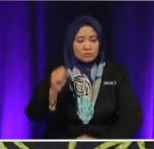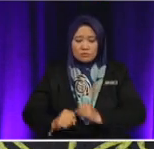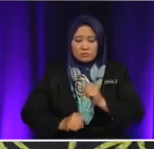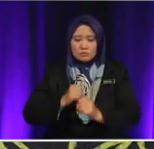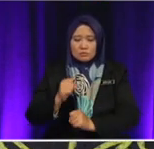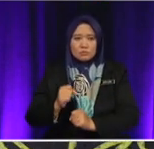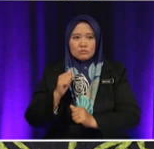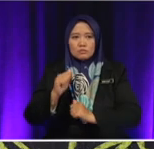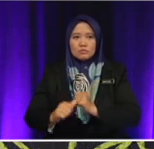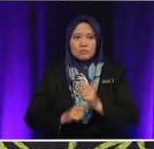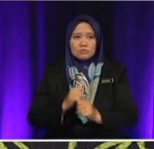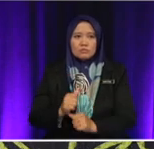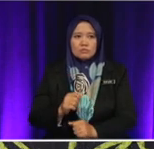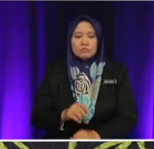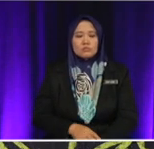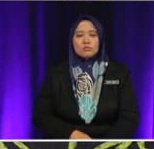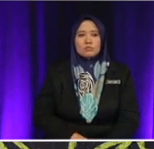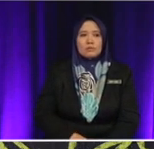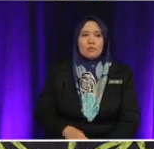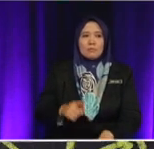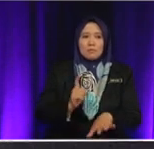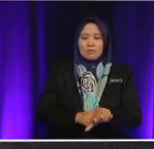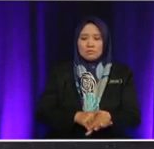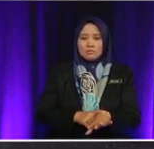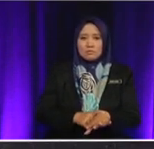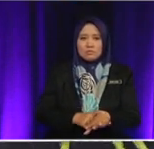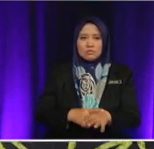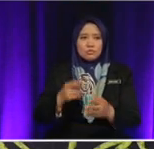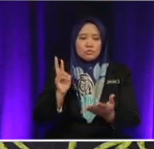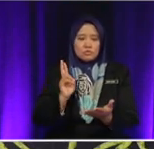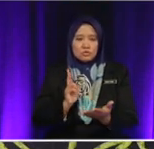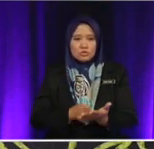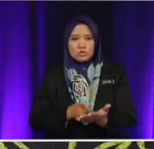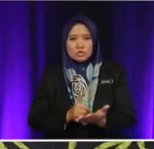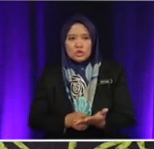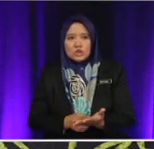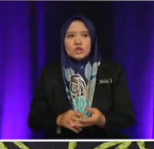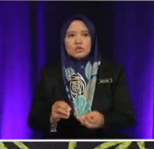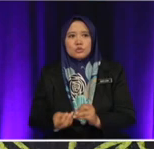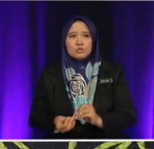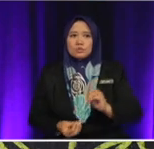dan perlu dipatuhi oleh kedua-dua belah pihak. Dan yang ketiga,